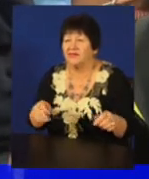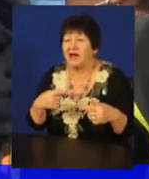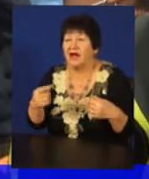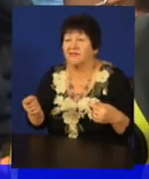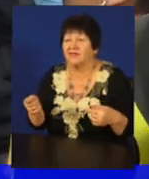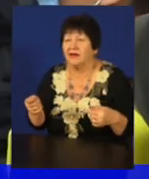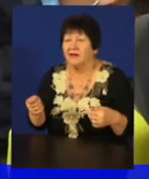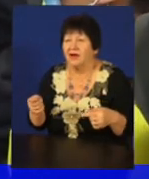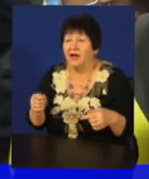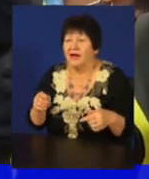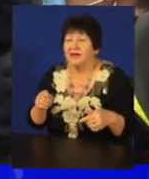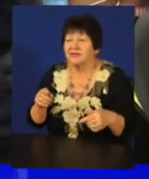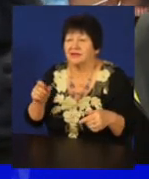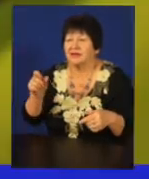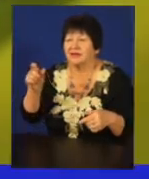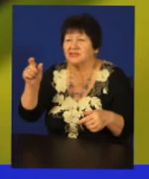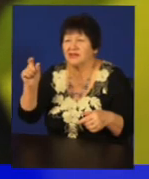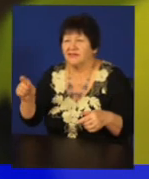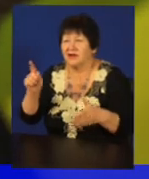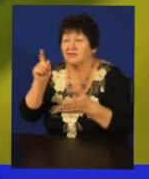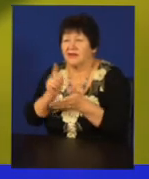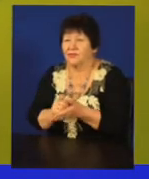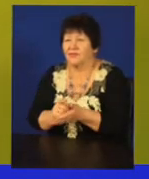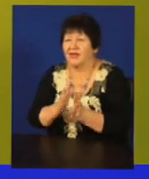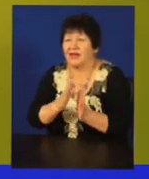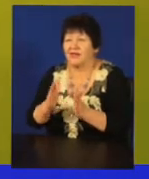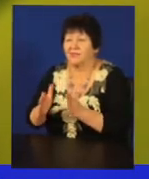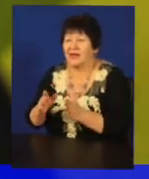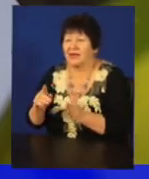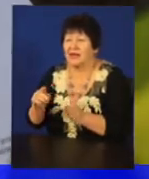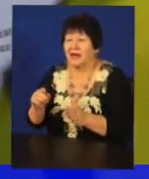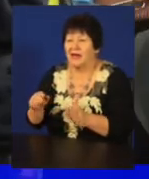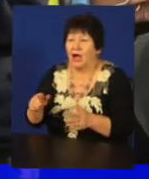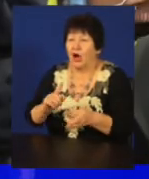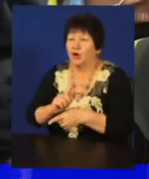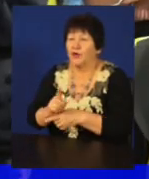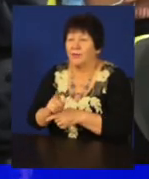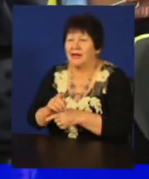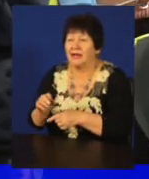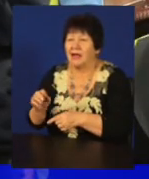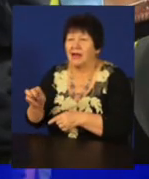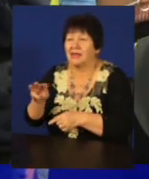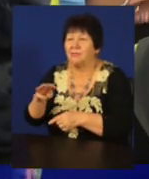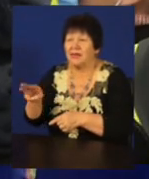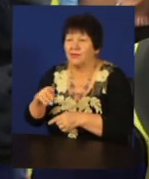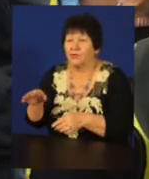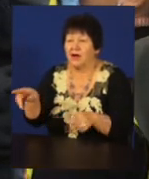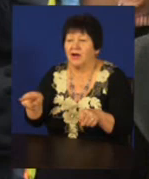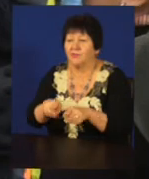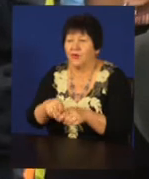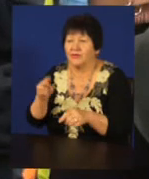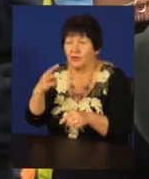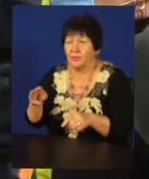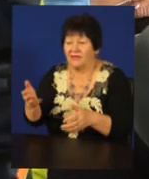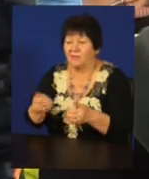legale spun că cetățeanul este obligat să respecte normele ecologice. Spre exemplu, organele de control, Inspecția pentru Protecția Mediului, în mod normal aplică